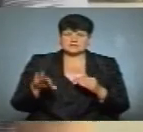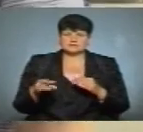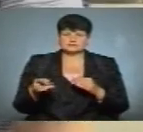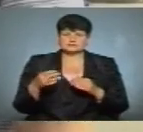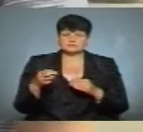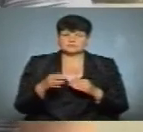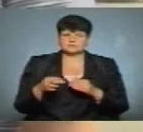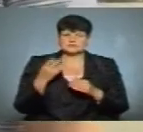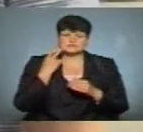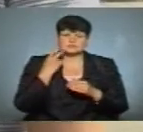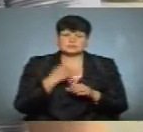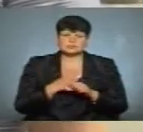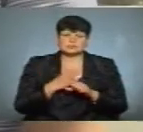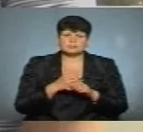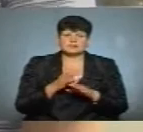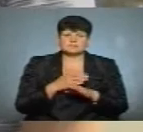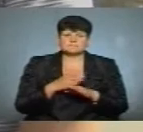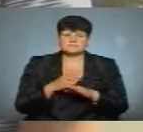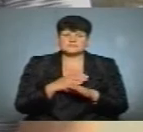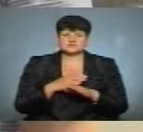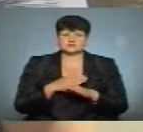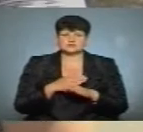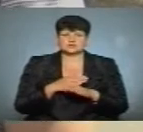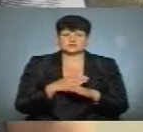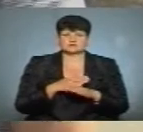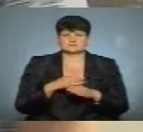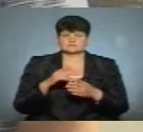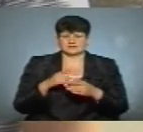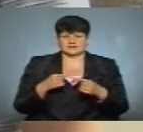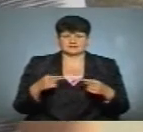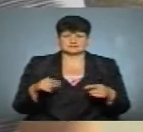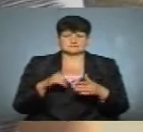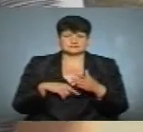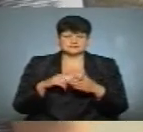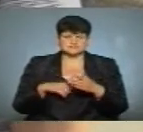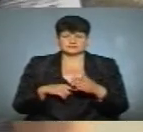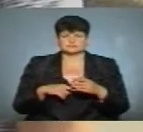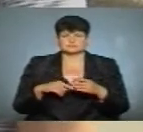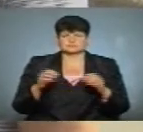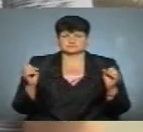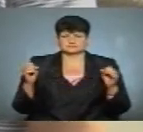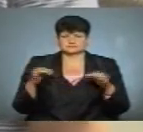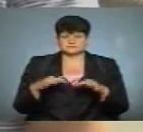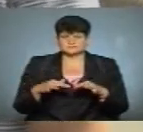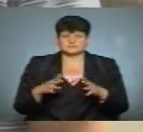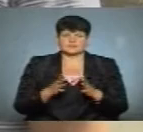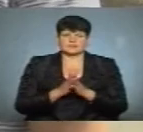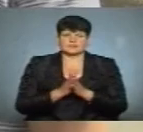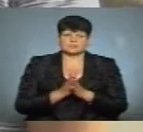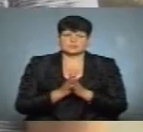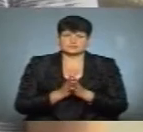ми завжди робили таке міжконфесійне водосвяття, де збиралися представники різних конфесій,